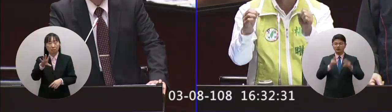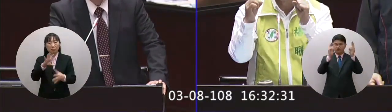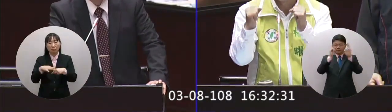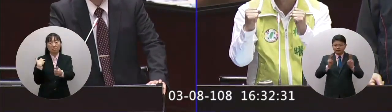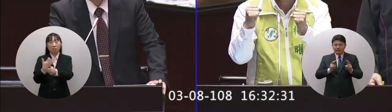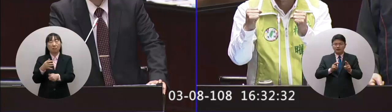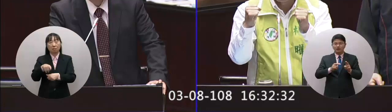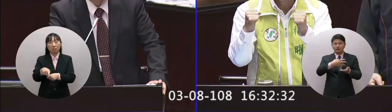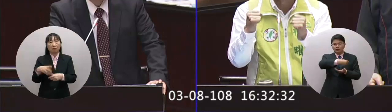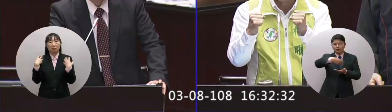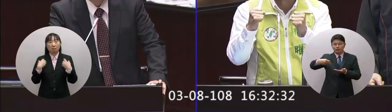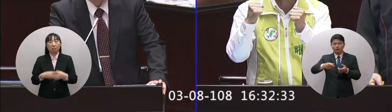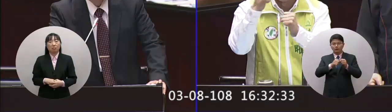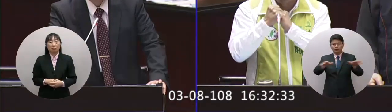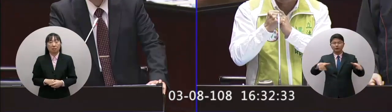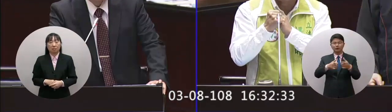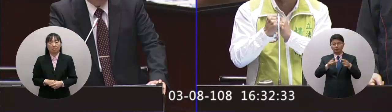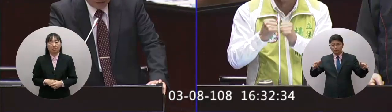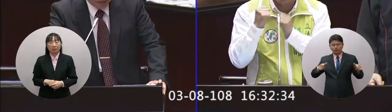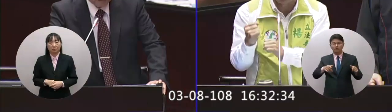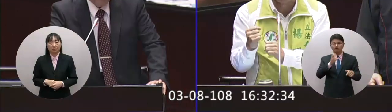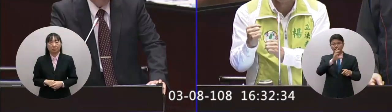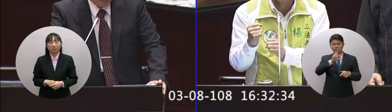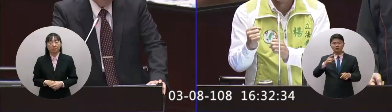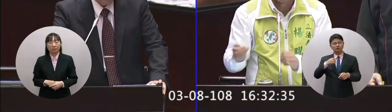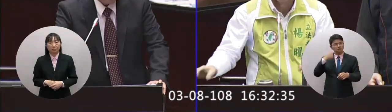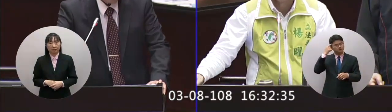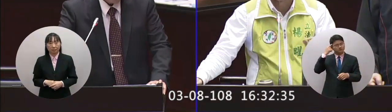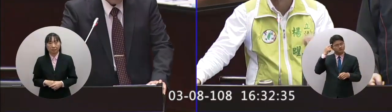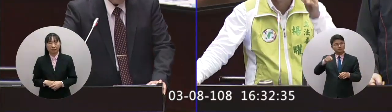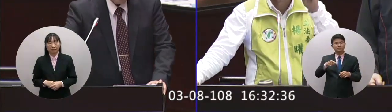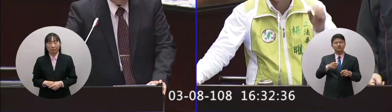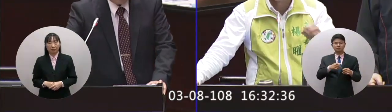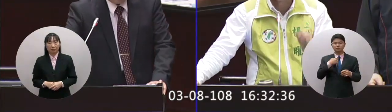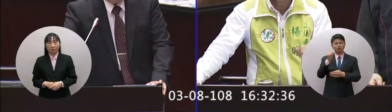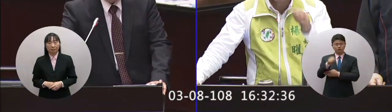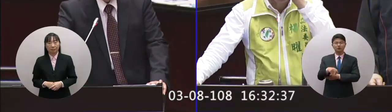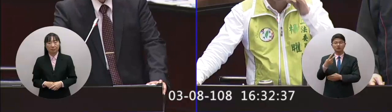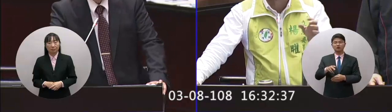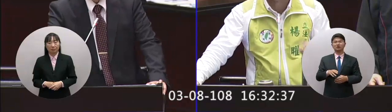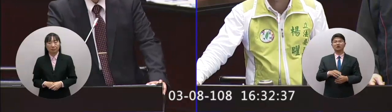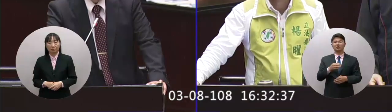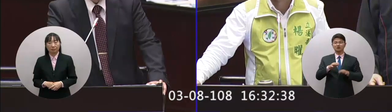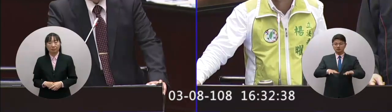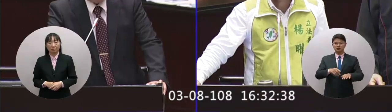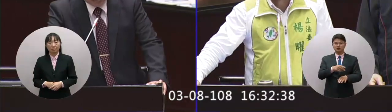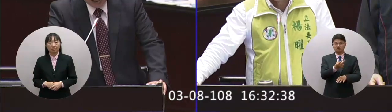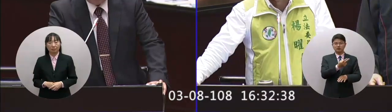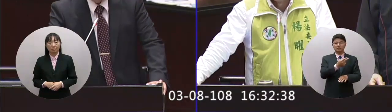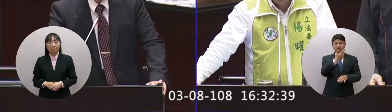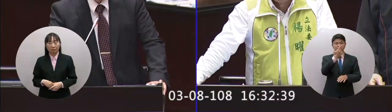经营， 各种供电方式不同的磨合，这个我们赞成的。可是目前这两个岛